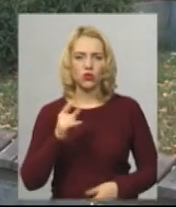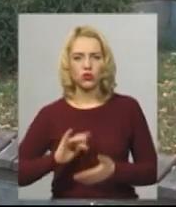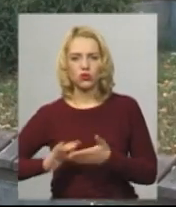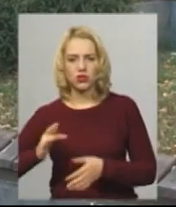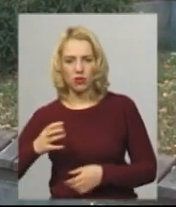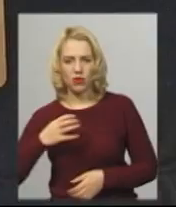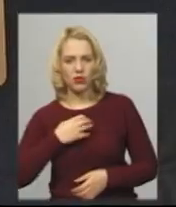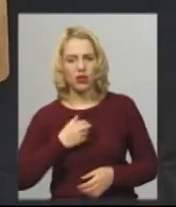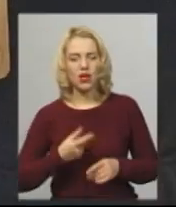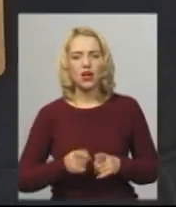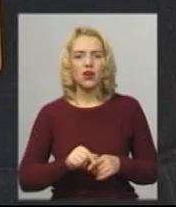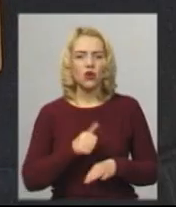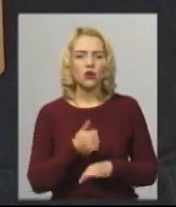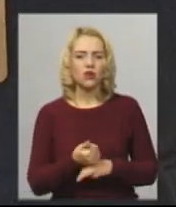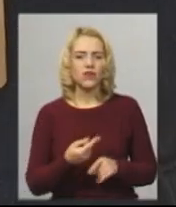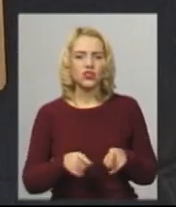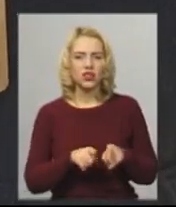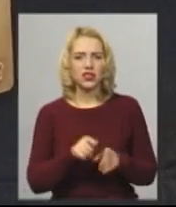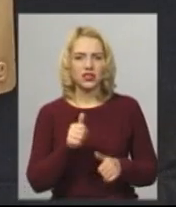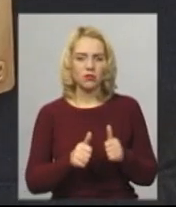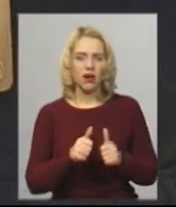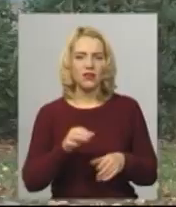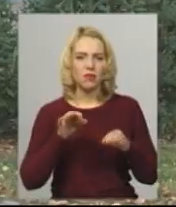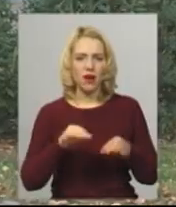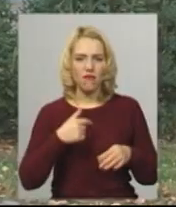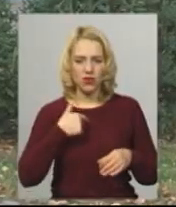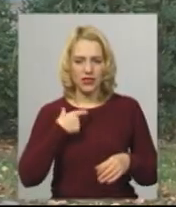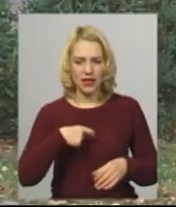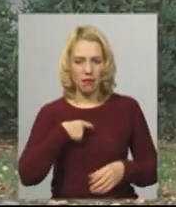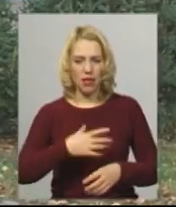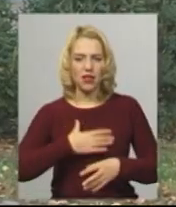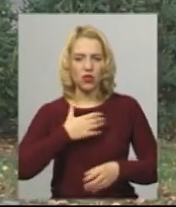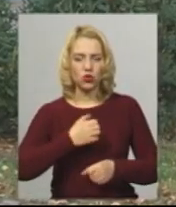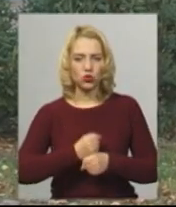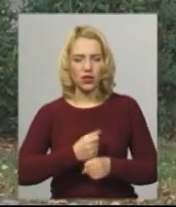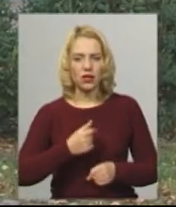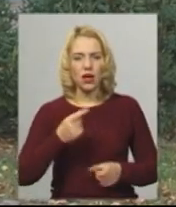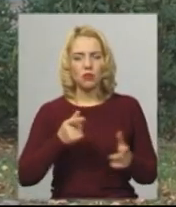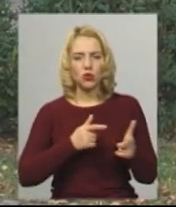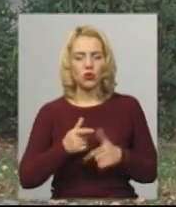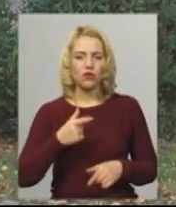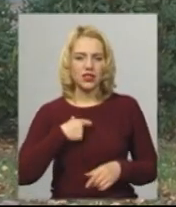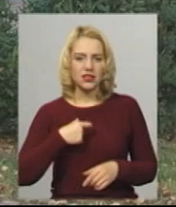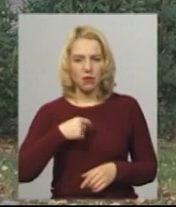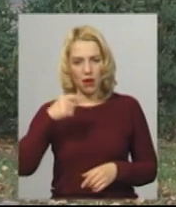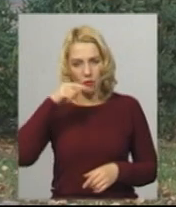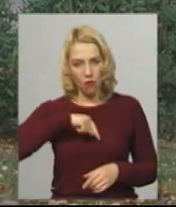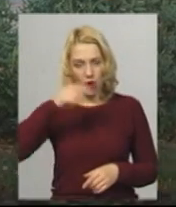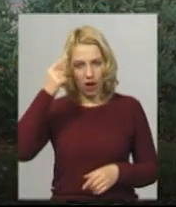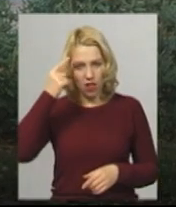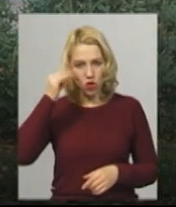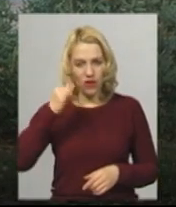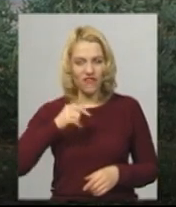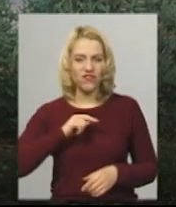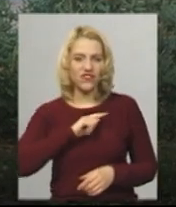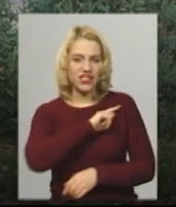Найголовніше на змаганнях такого рівня правильно себе налаштувати, каже спортсмен. Підготувати себе морально і фізично. Щоб не